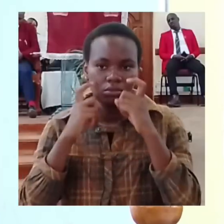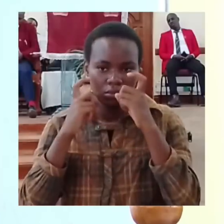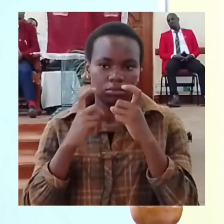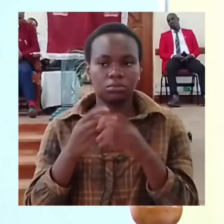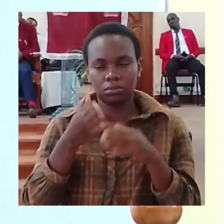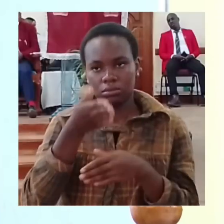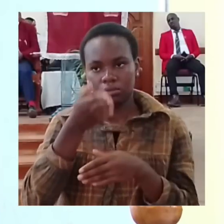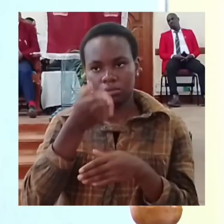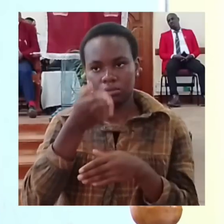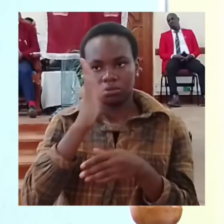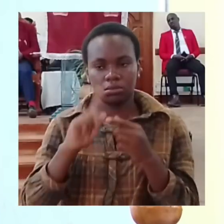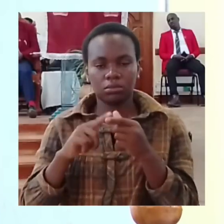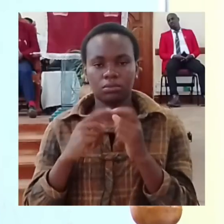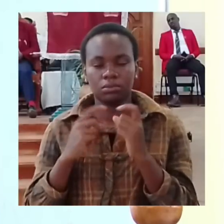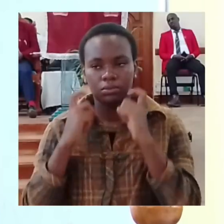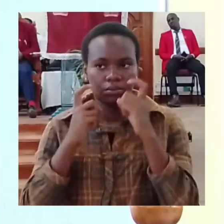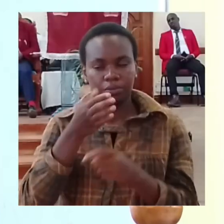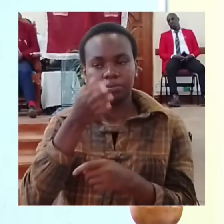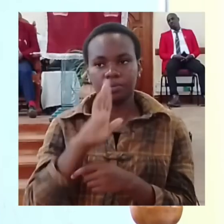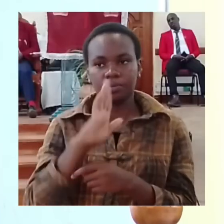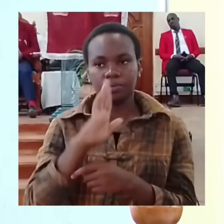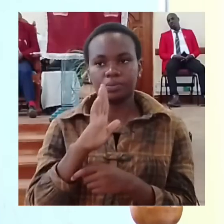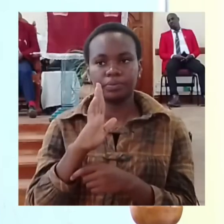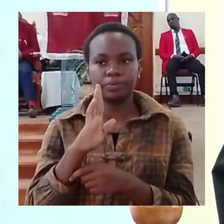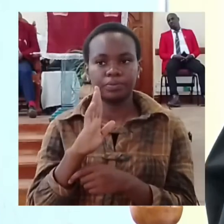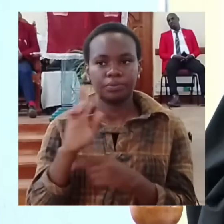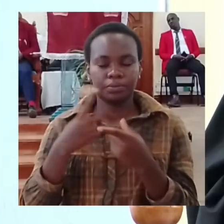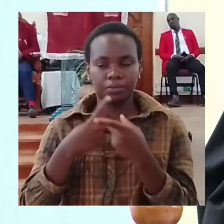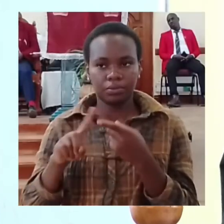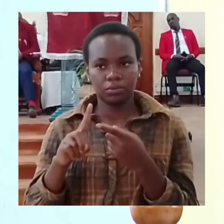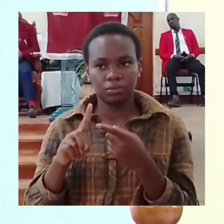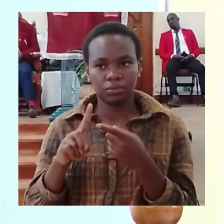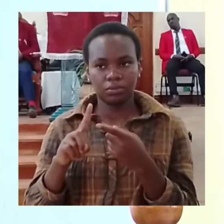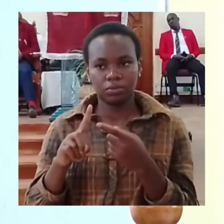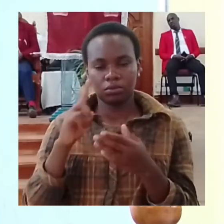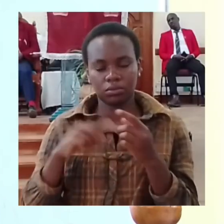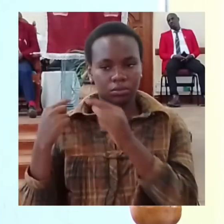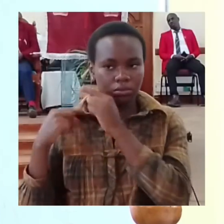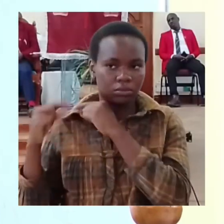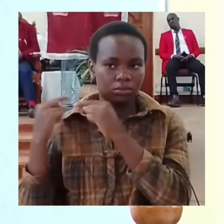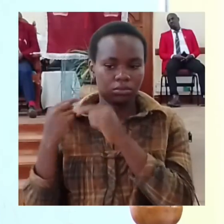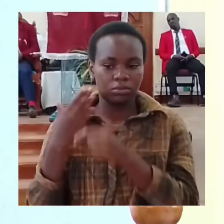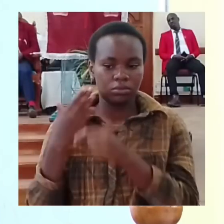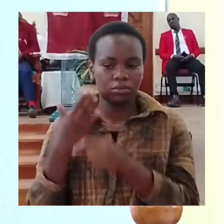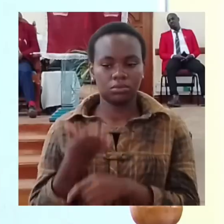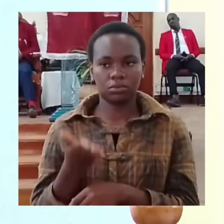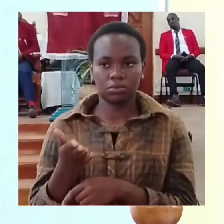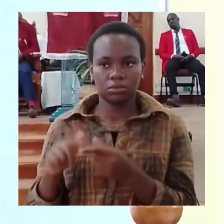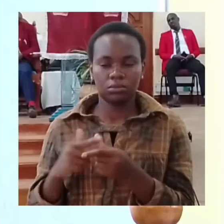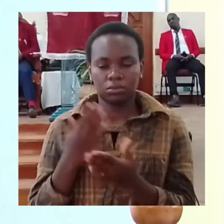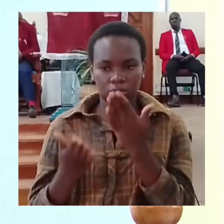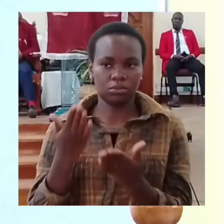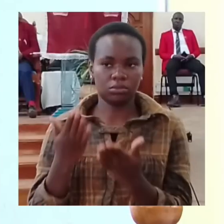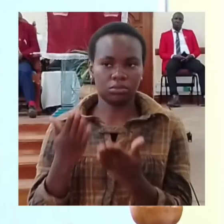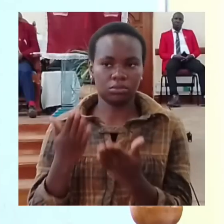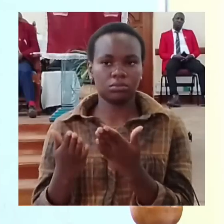you. I have sinned against you. But do you know what our generation does? We compare.